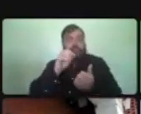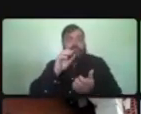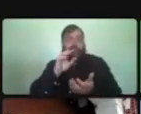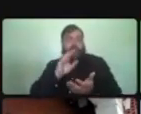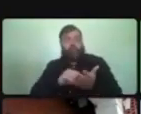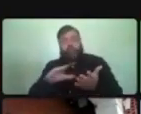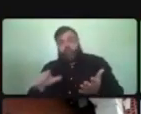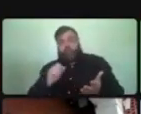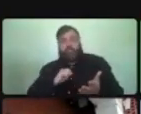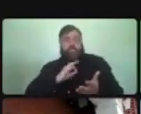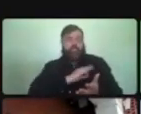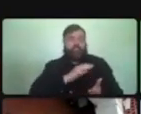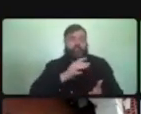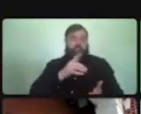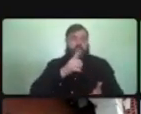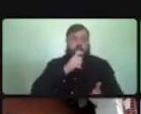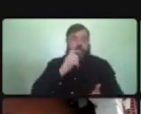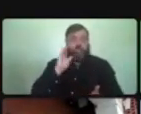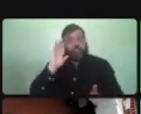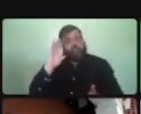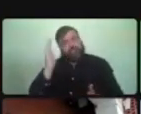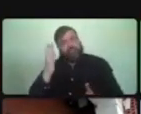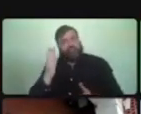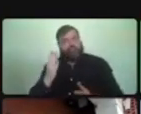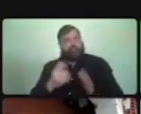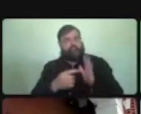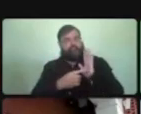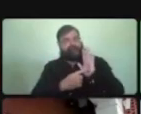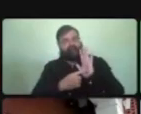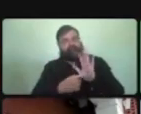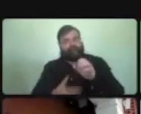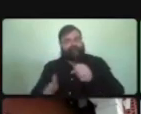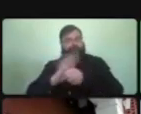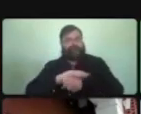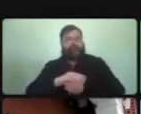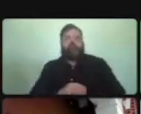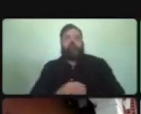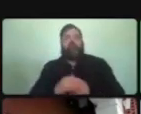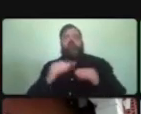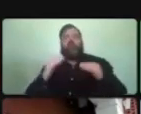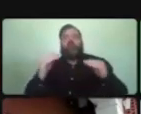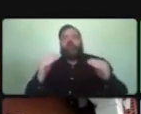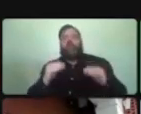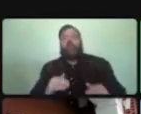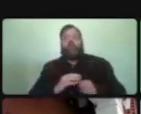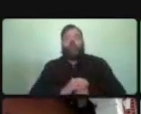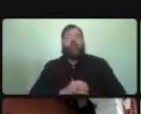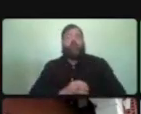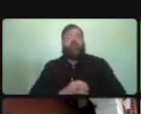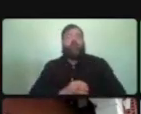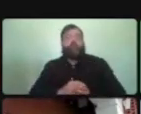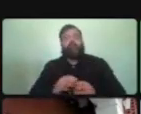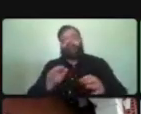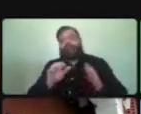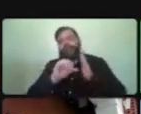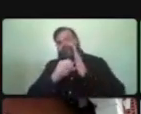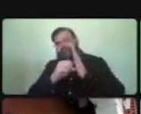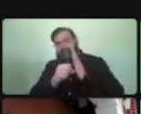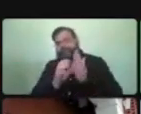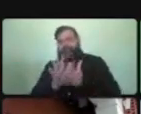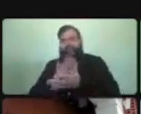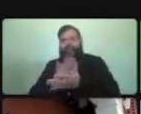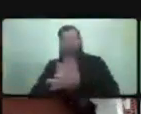kwa wale ambao wametagusana na walio na virusi hivi. Tutaendelea na suala la kuosha